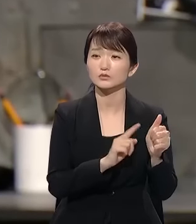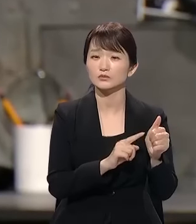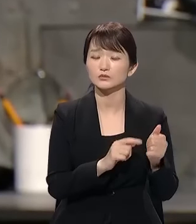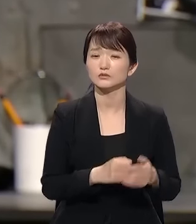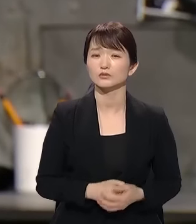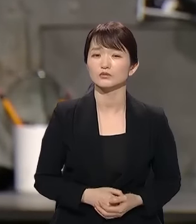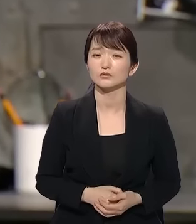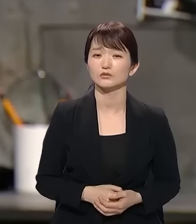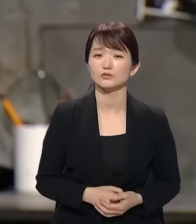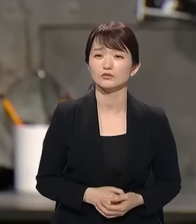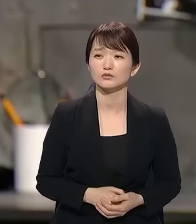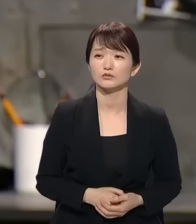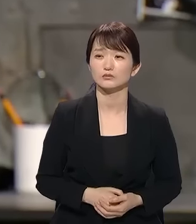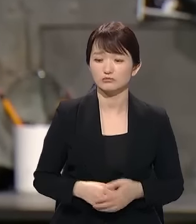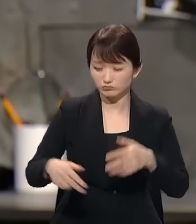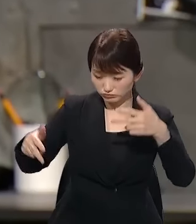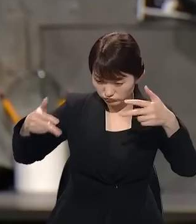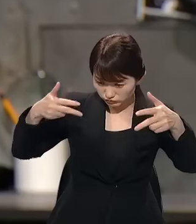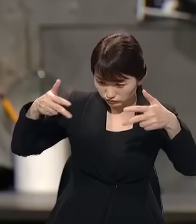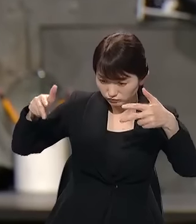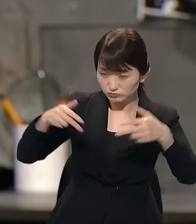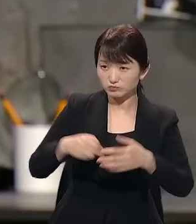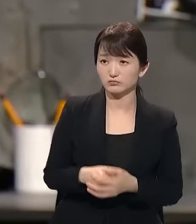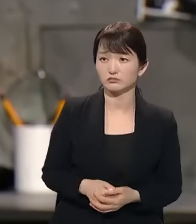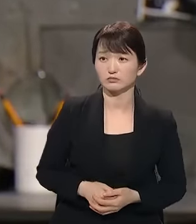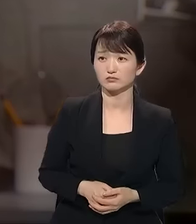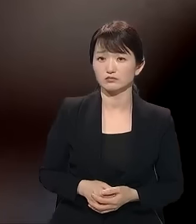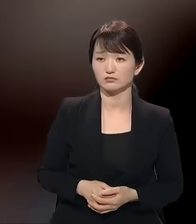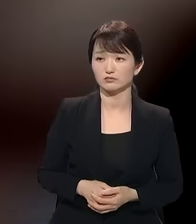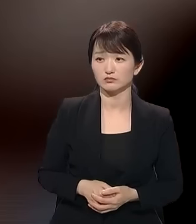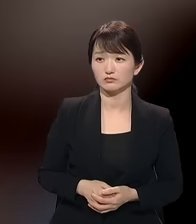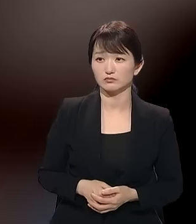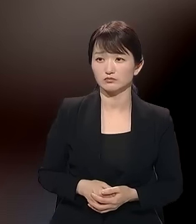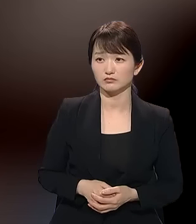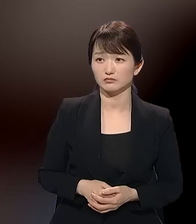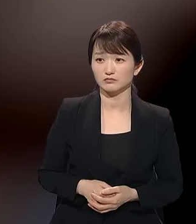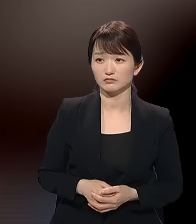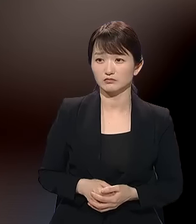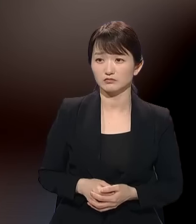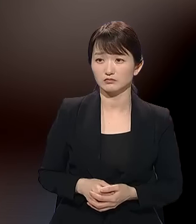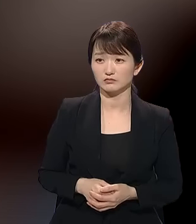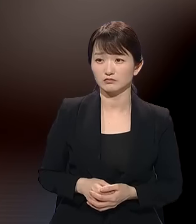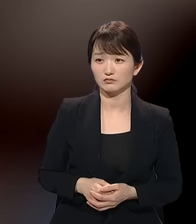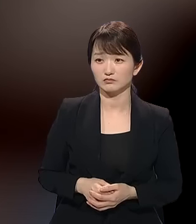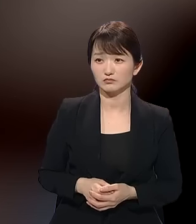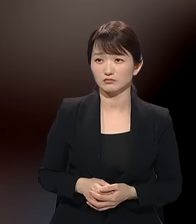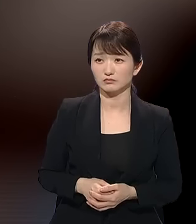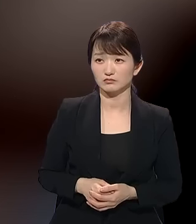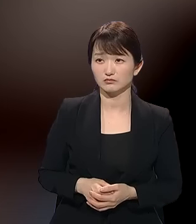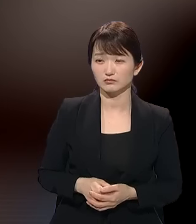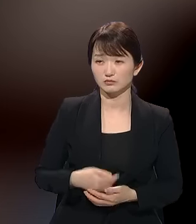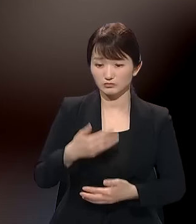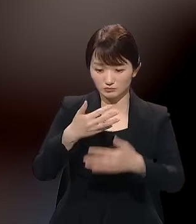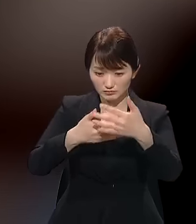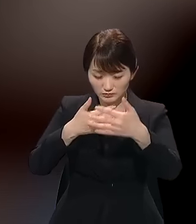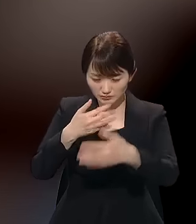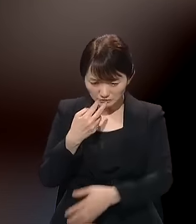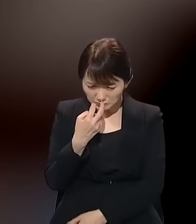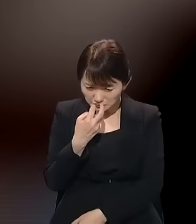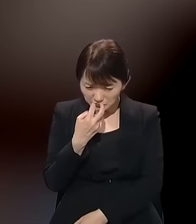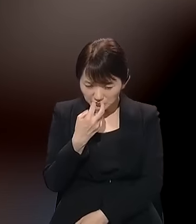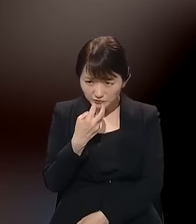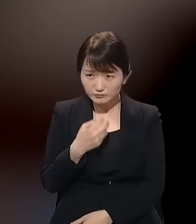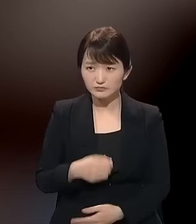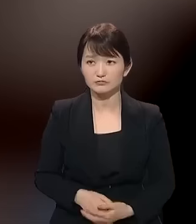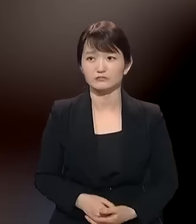아니 그렇게 왜 CCTV를 지휘하는데 모니터를 향해서 그렇게 들여다보고 계시느냐. 이거 모니터를 문제, 향해서? 예, 직원들 모니터 방향으로